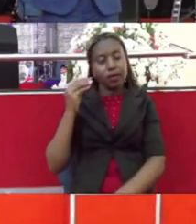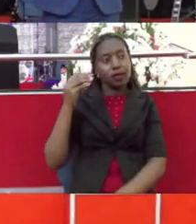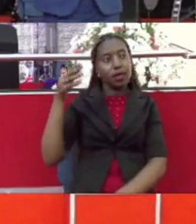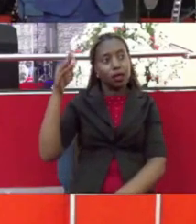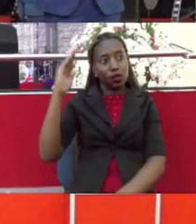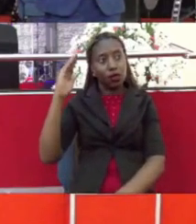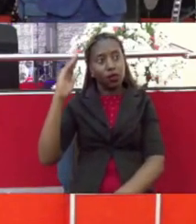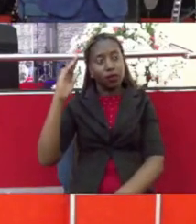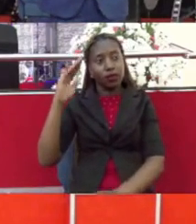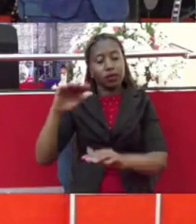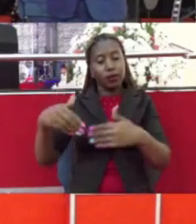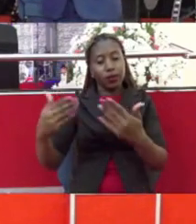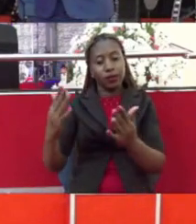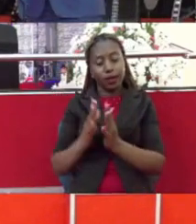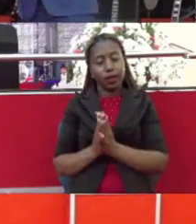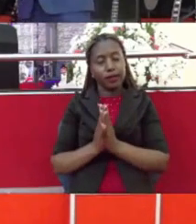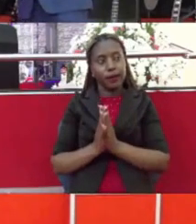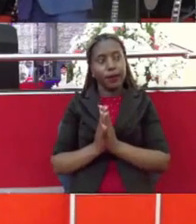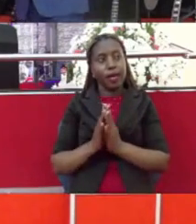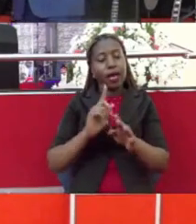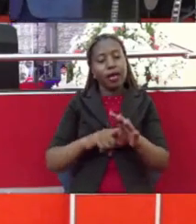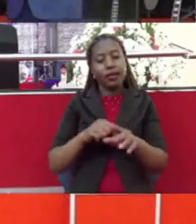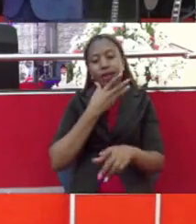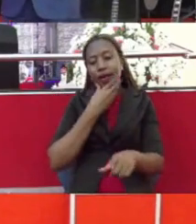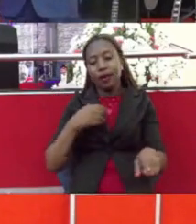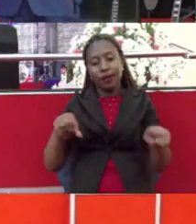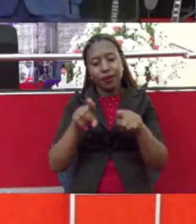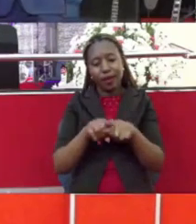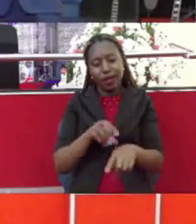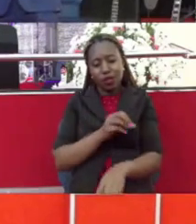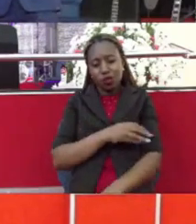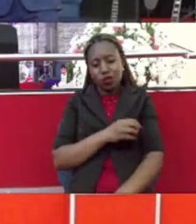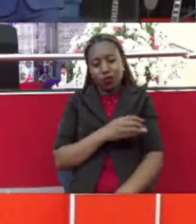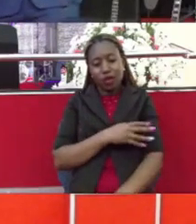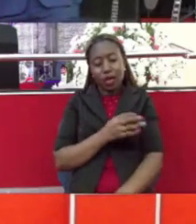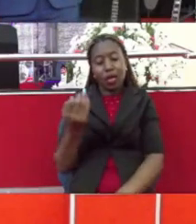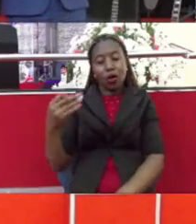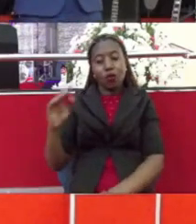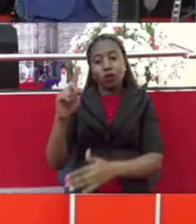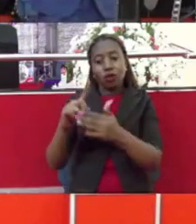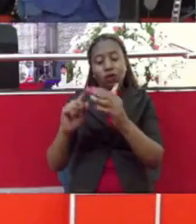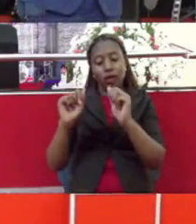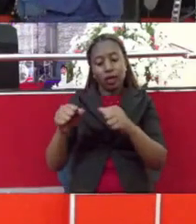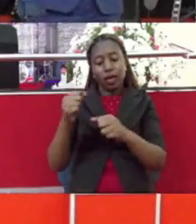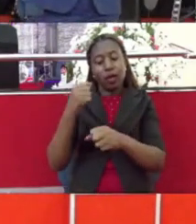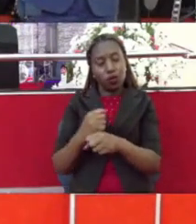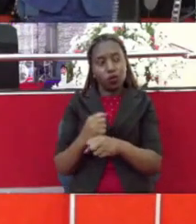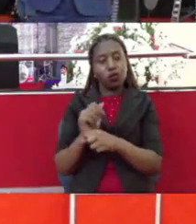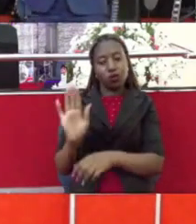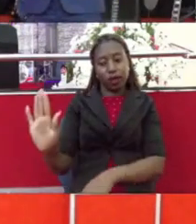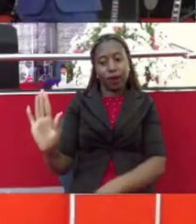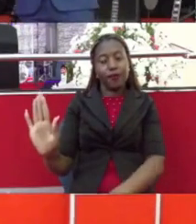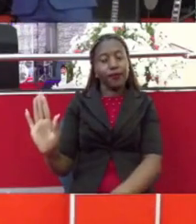upeanaji wa Mungu ambao hautingizwi. That when his brothers were rightly fearful of what he could do to them, ya kwamba hala ndugu zake walipokuwa wameogopa